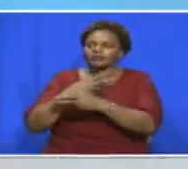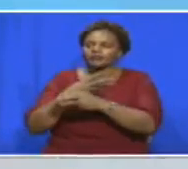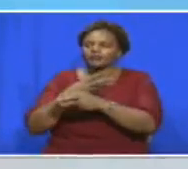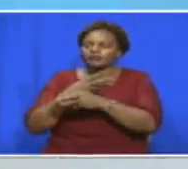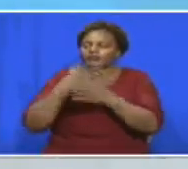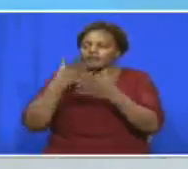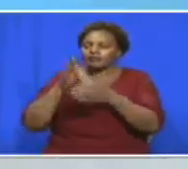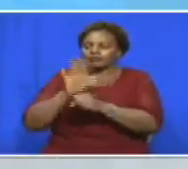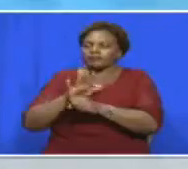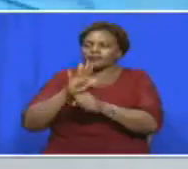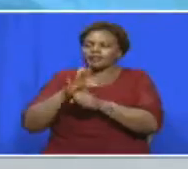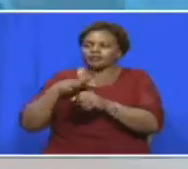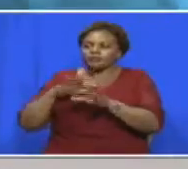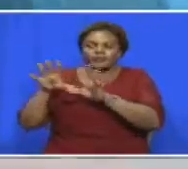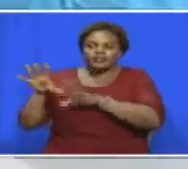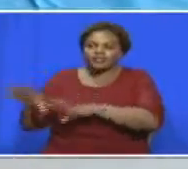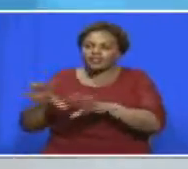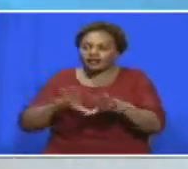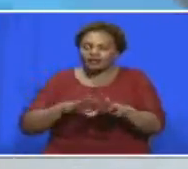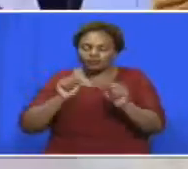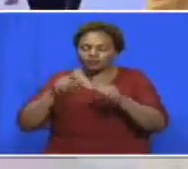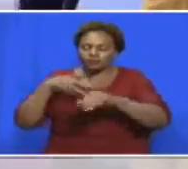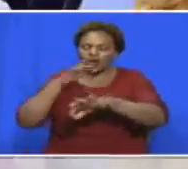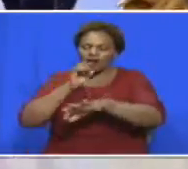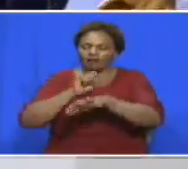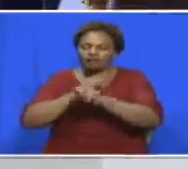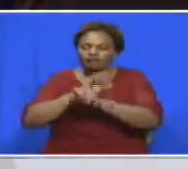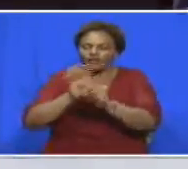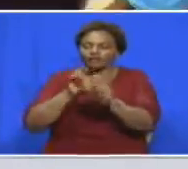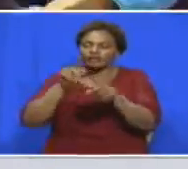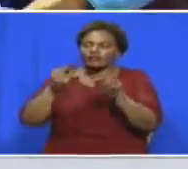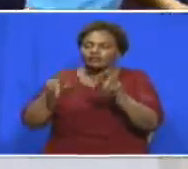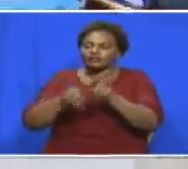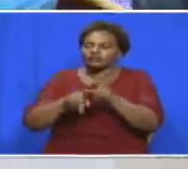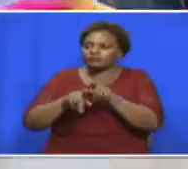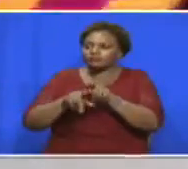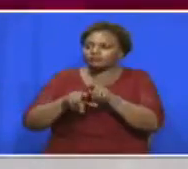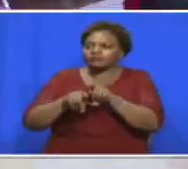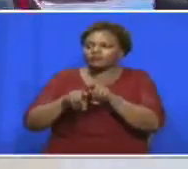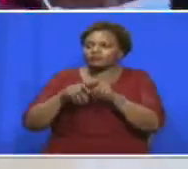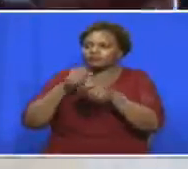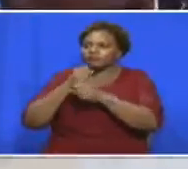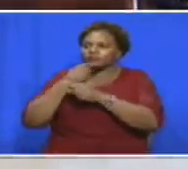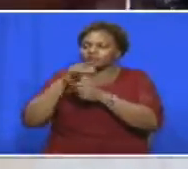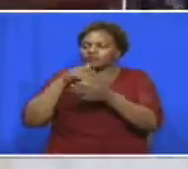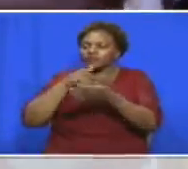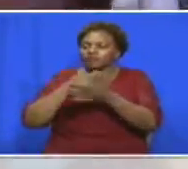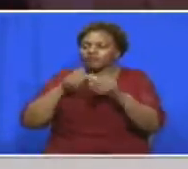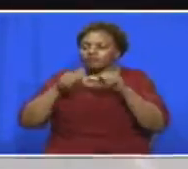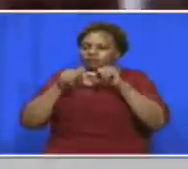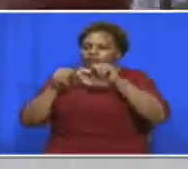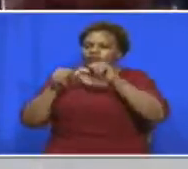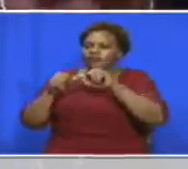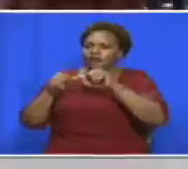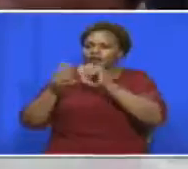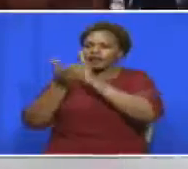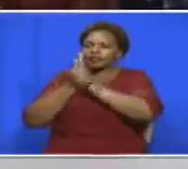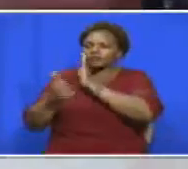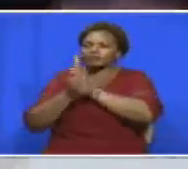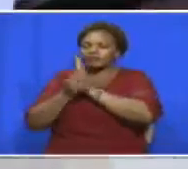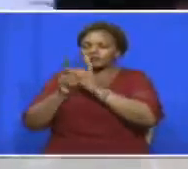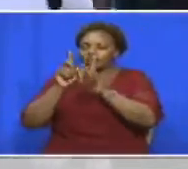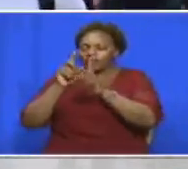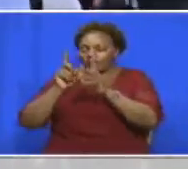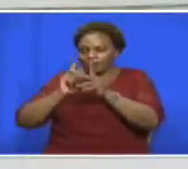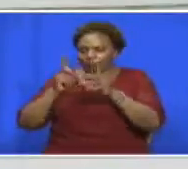wengi wamo katika hatari ya kuambukizwa. Hata hivyo, ili kudhibiti msambaa huu, wataalamu wa masuala ya